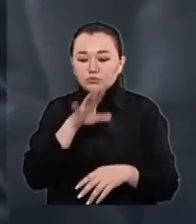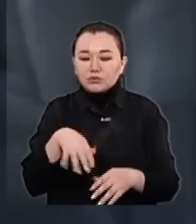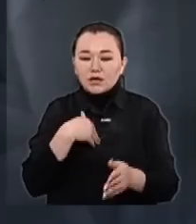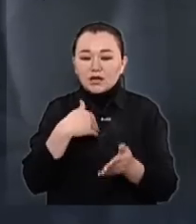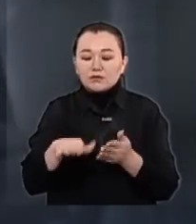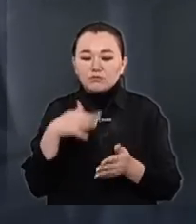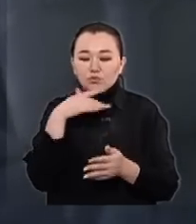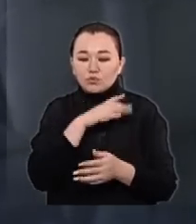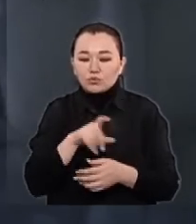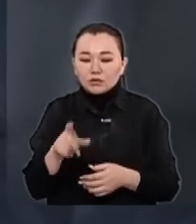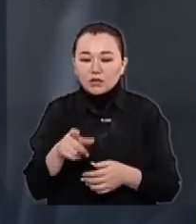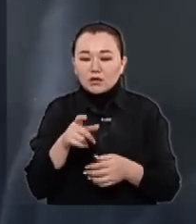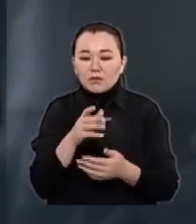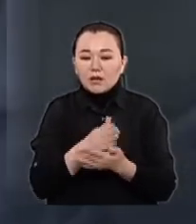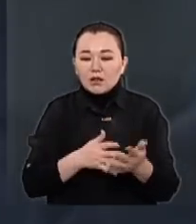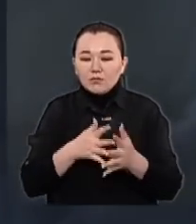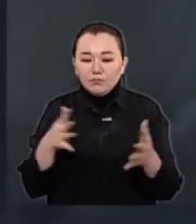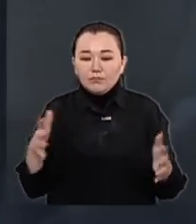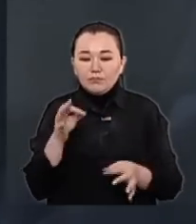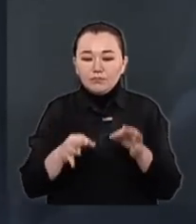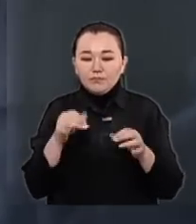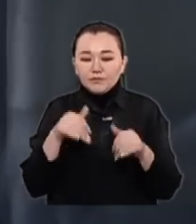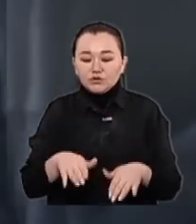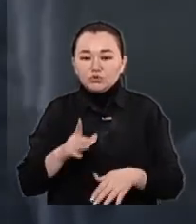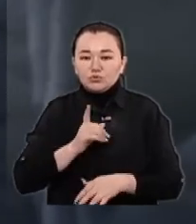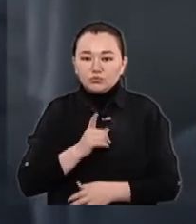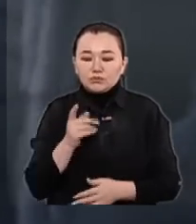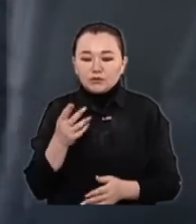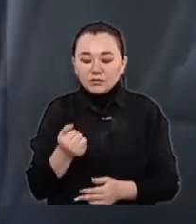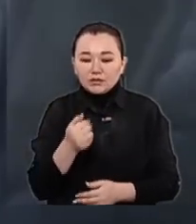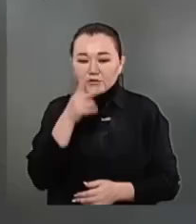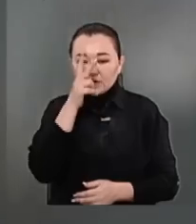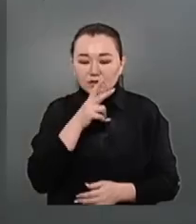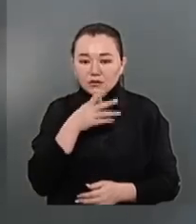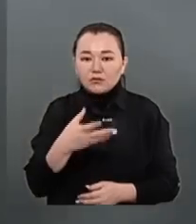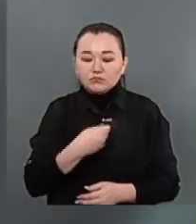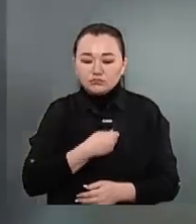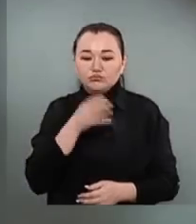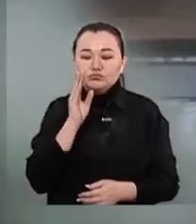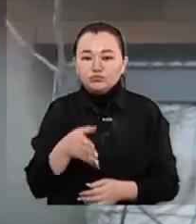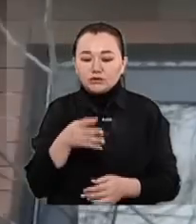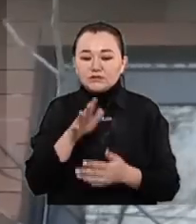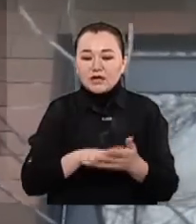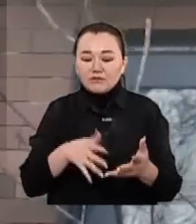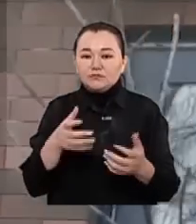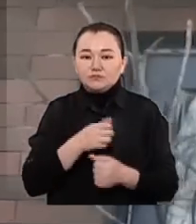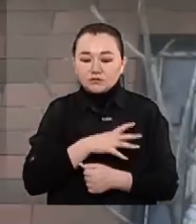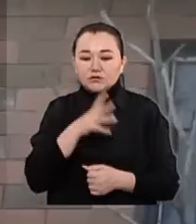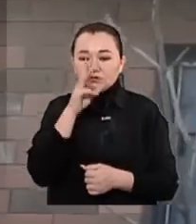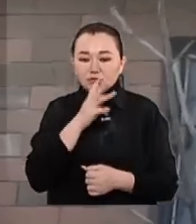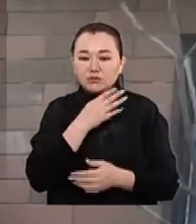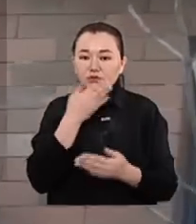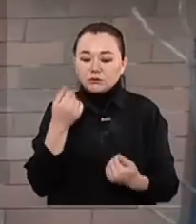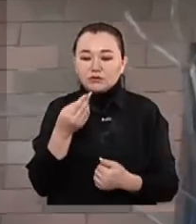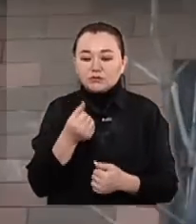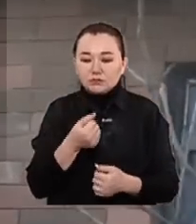көп. Оның жартысынан көбі соттың решениесімен жүр мысалға, да? 3 айда қайтарамыз деп. Заявлениесін қолымызға алдық. 3 айда жоқ ақша.